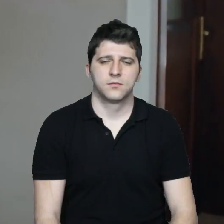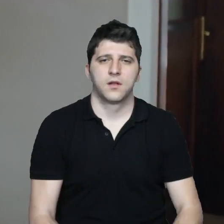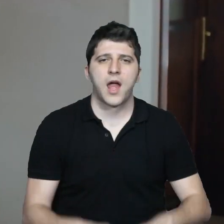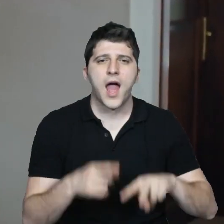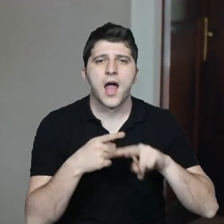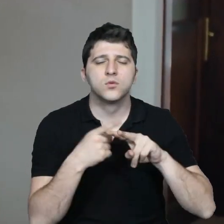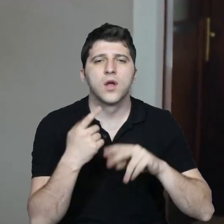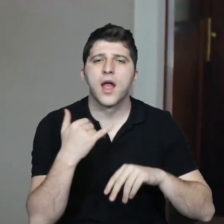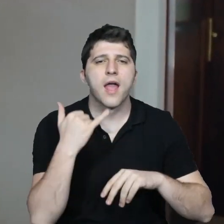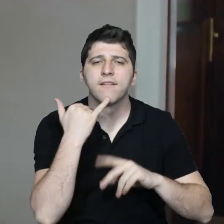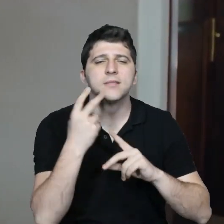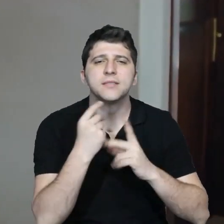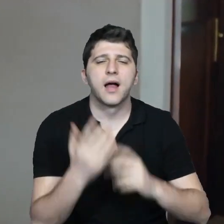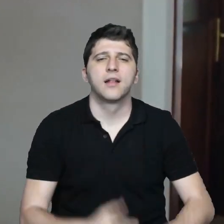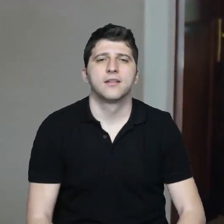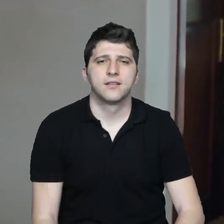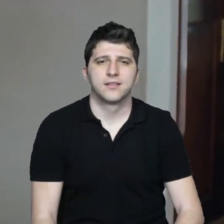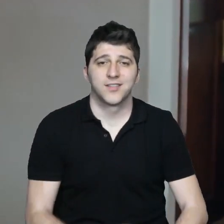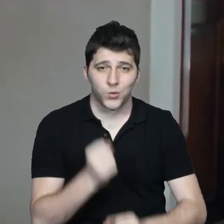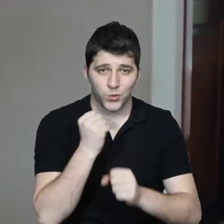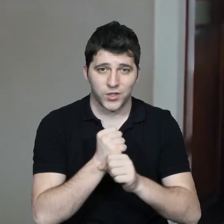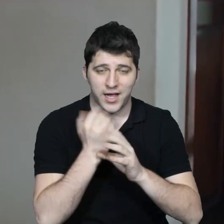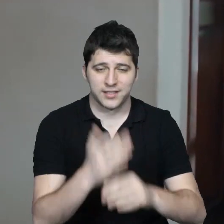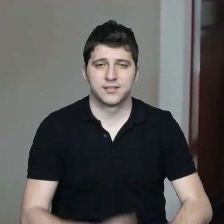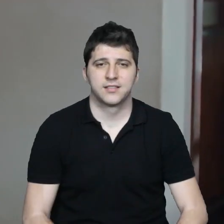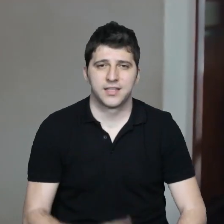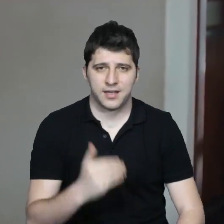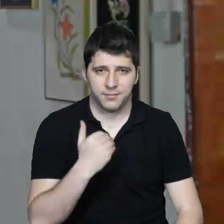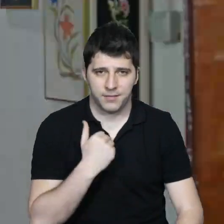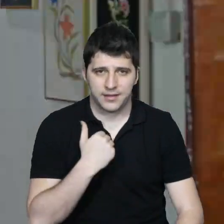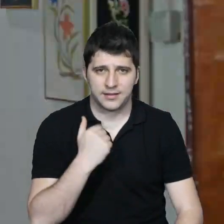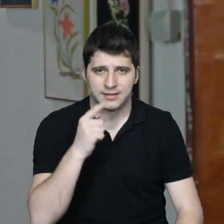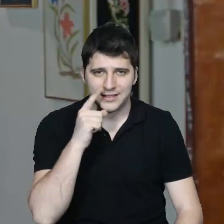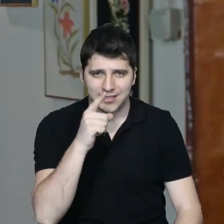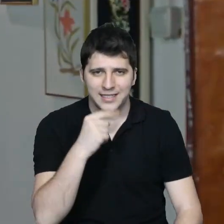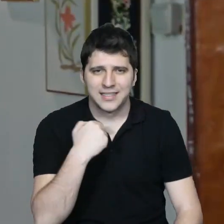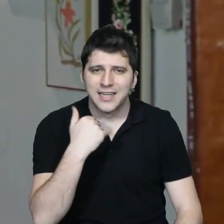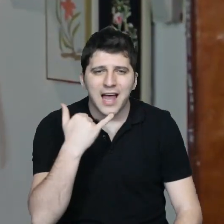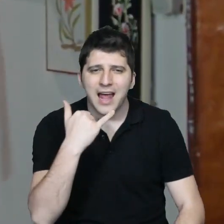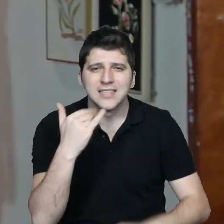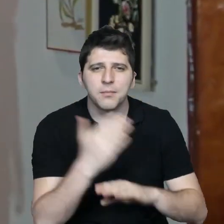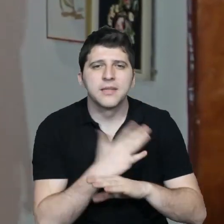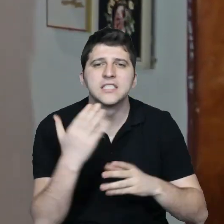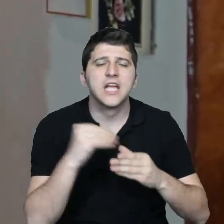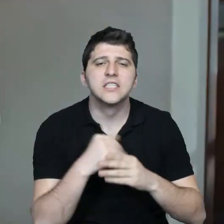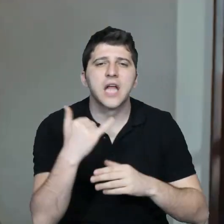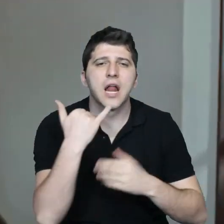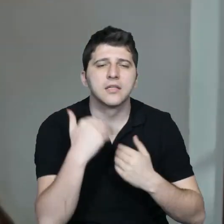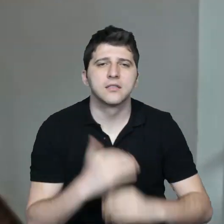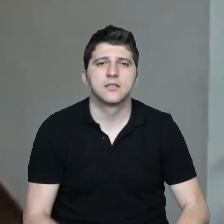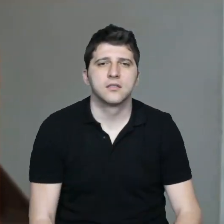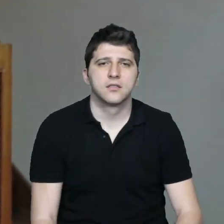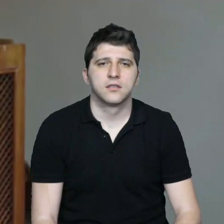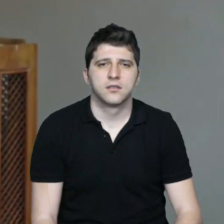Aysu. Efendim İsmail. Günaydın. Ben seni şey için aradım da. Ne için aradın?